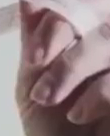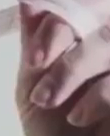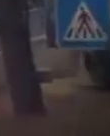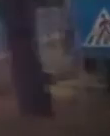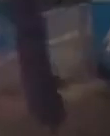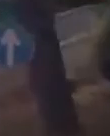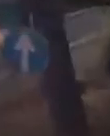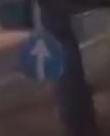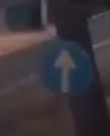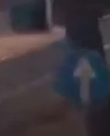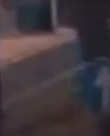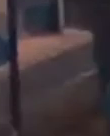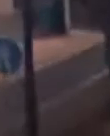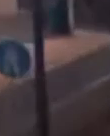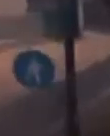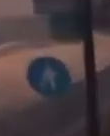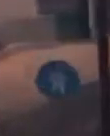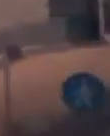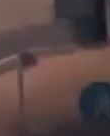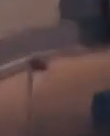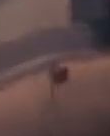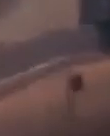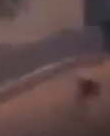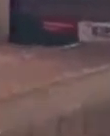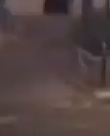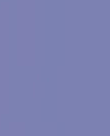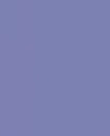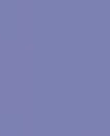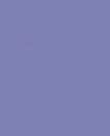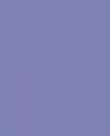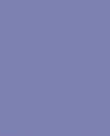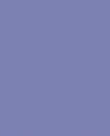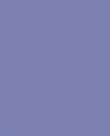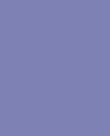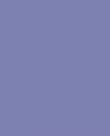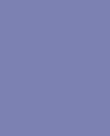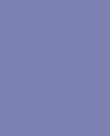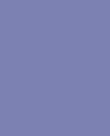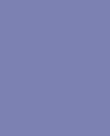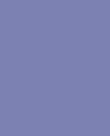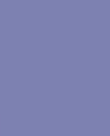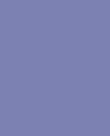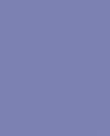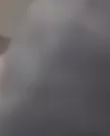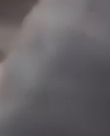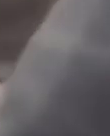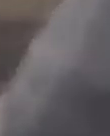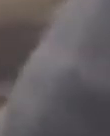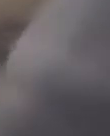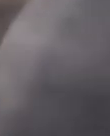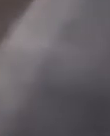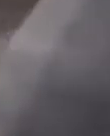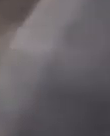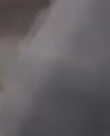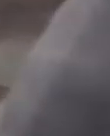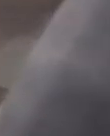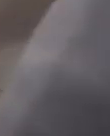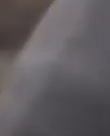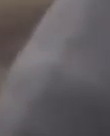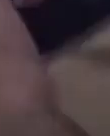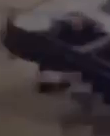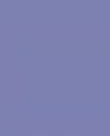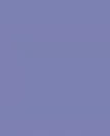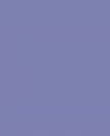famiglia assunti dal servizio sanitario nazionale più risorse e nuove regole in dieci anni la sanità